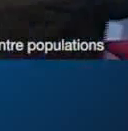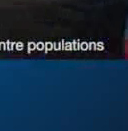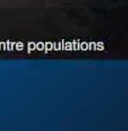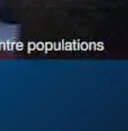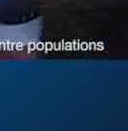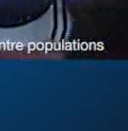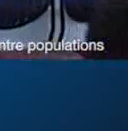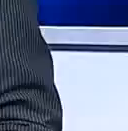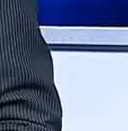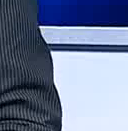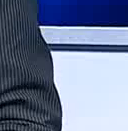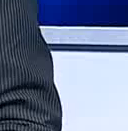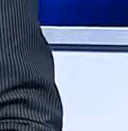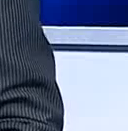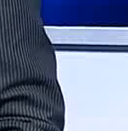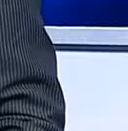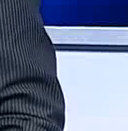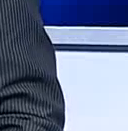24 blessés.